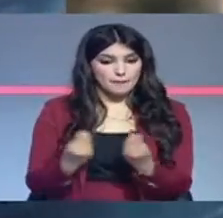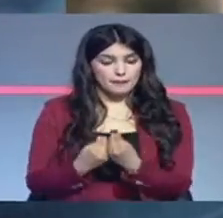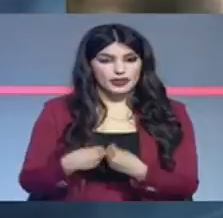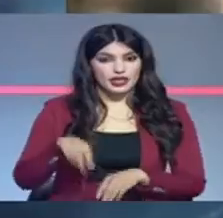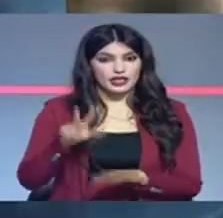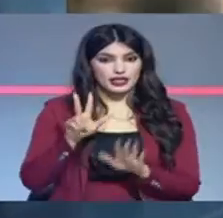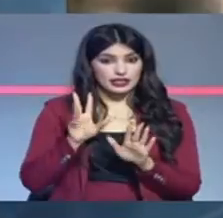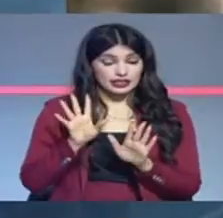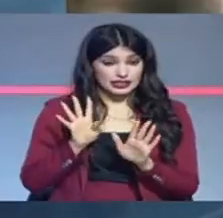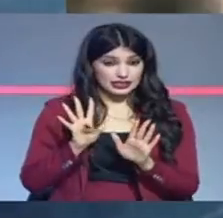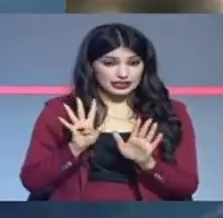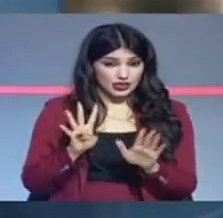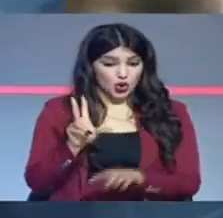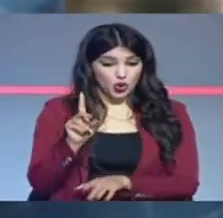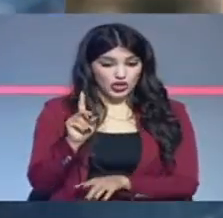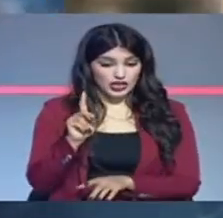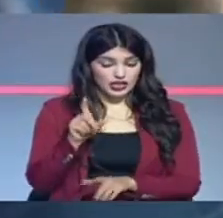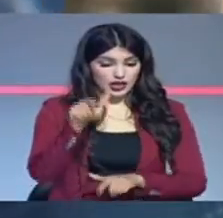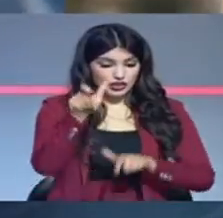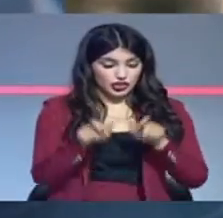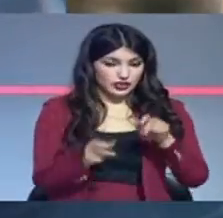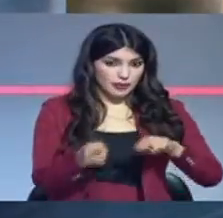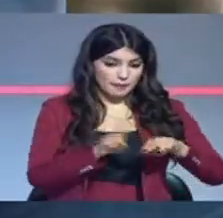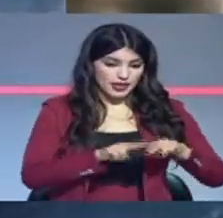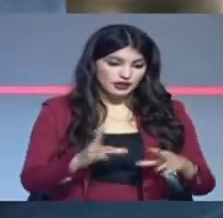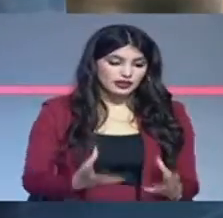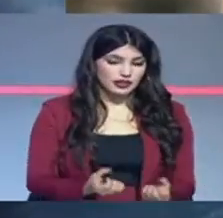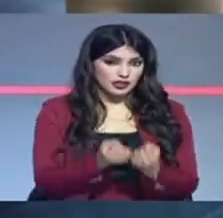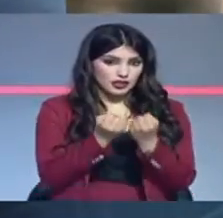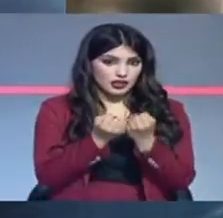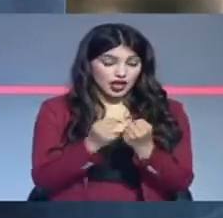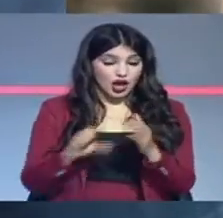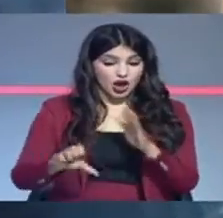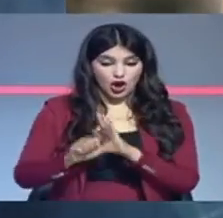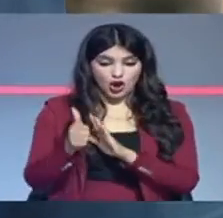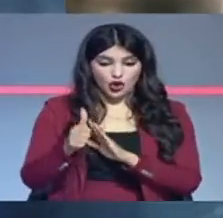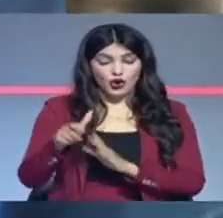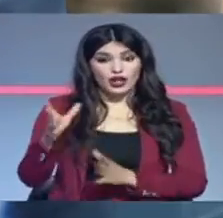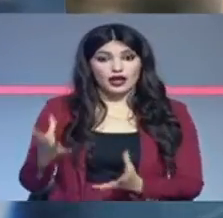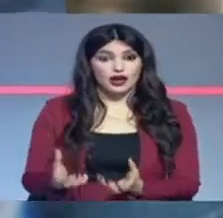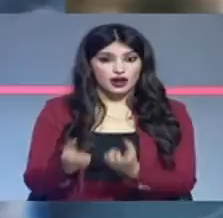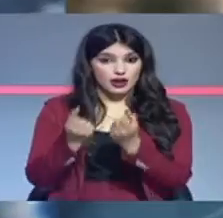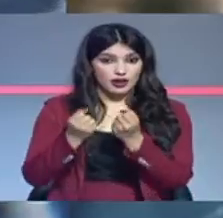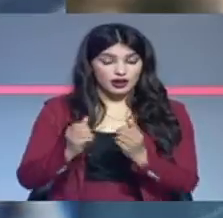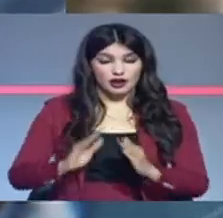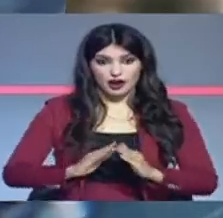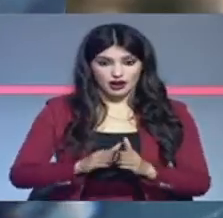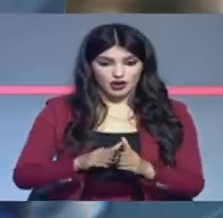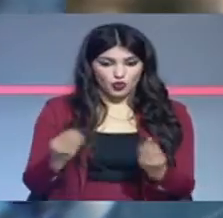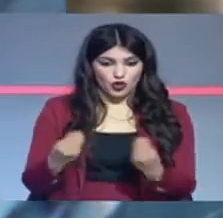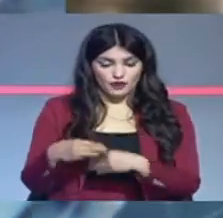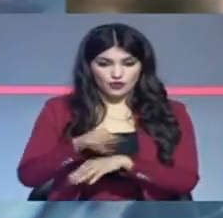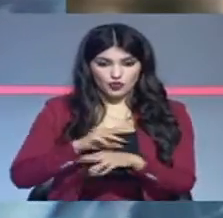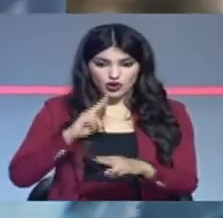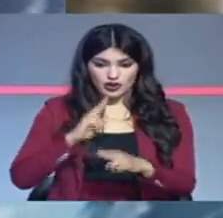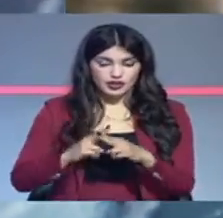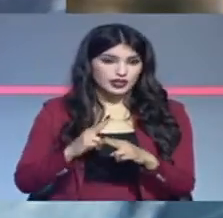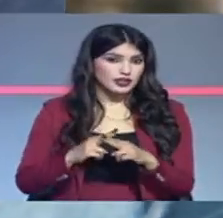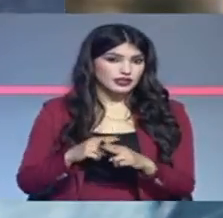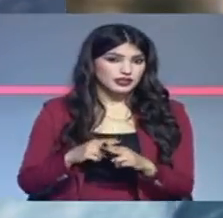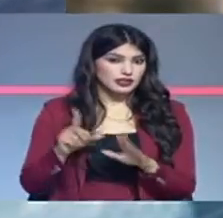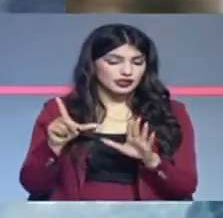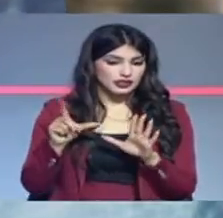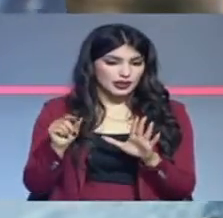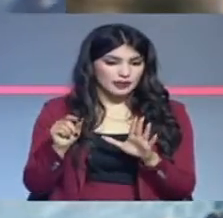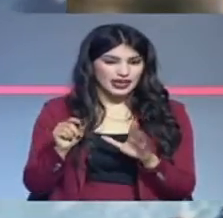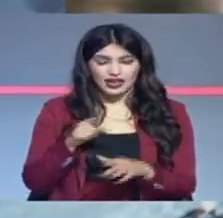وثلاثين سياسه العمليه الاولانيه في انقاذ هو حديث المنطقه البحريه الحرس الثلاثه وسبعين مش بس كلهم